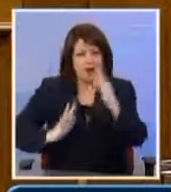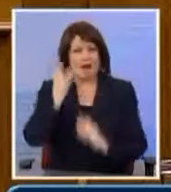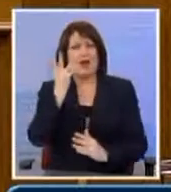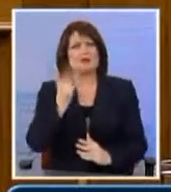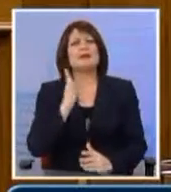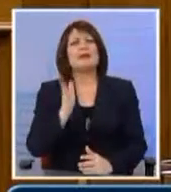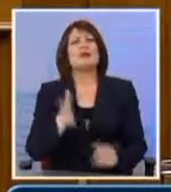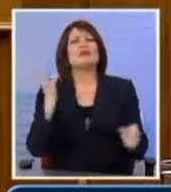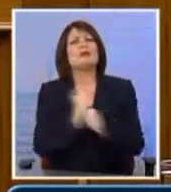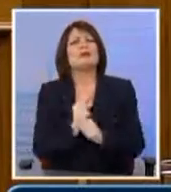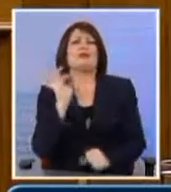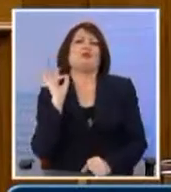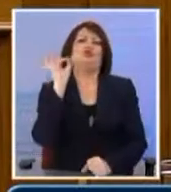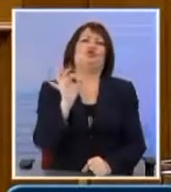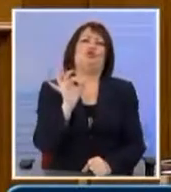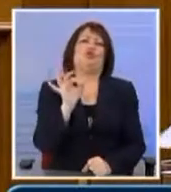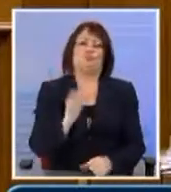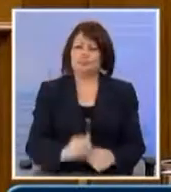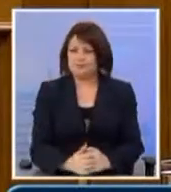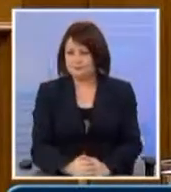να πιάσουμε το στόχο.